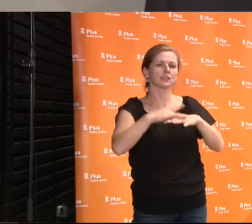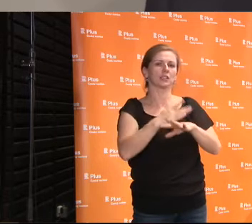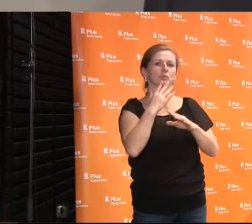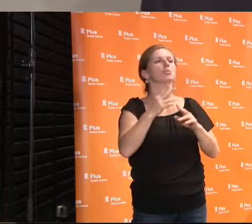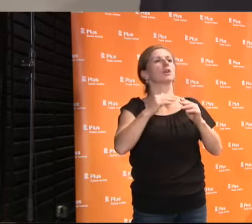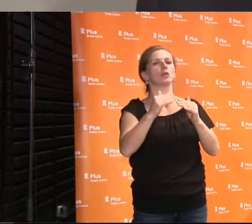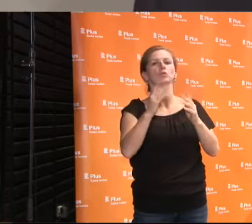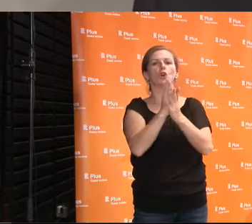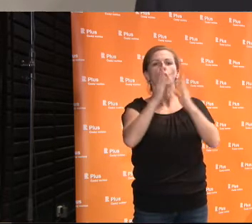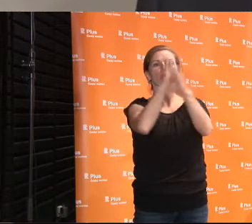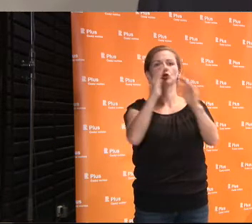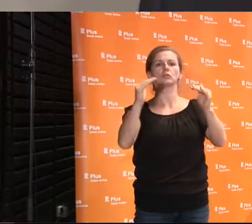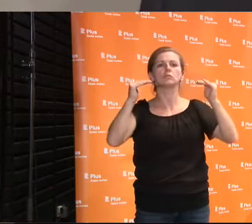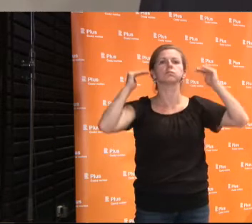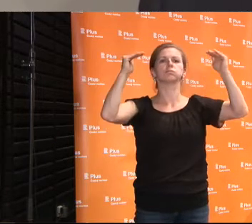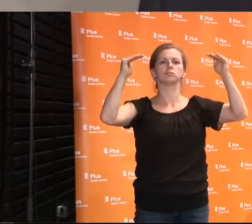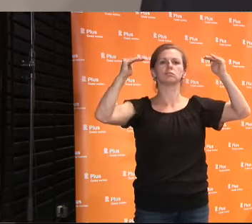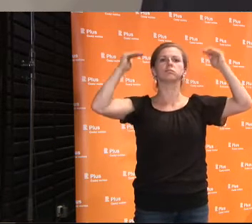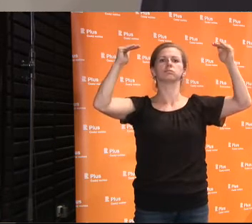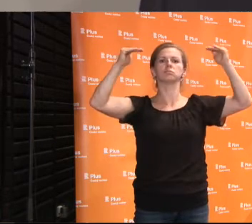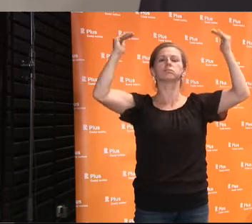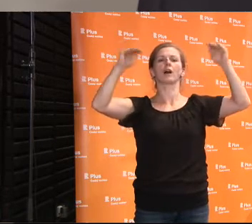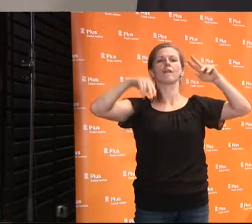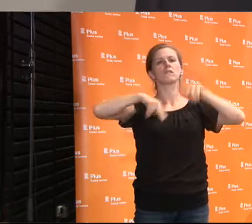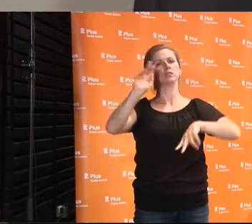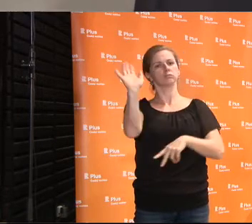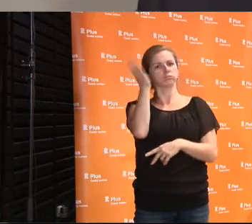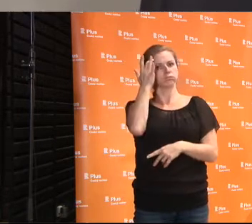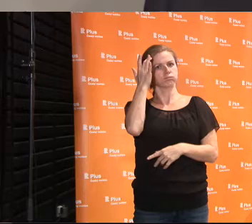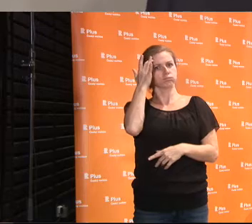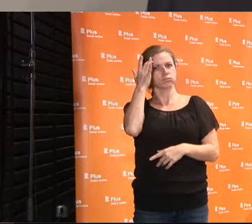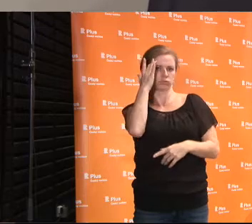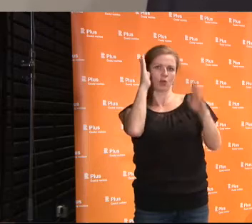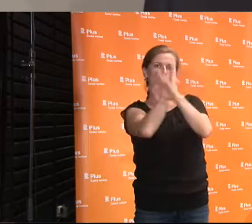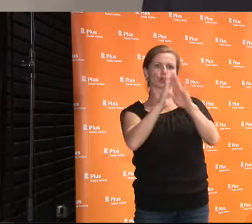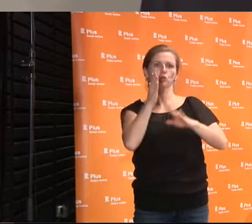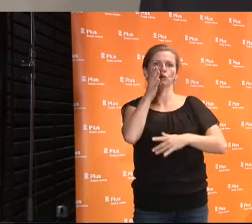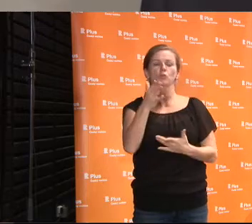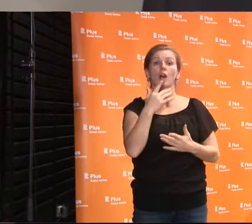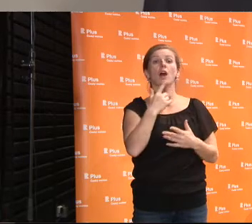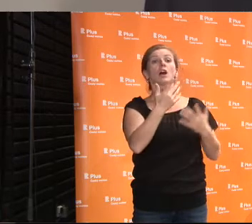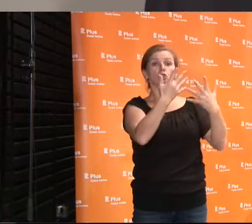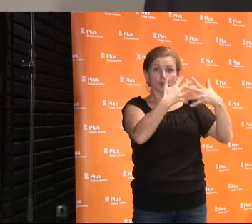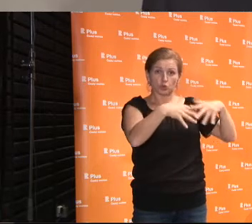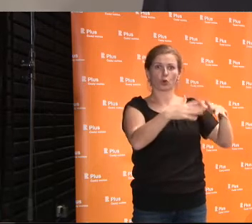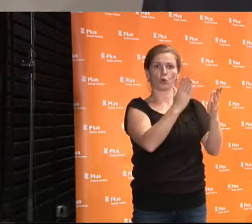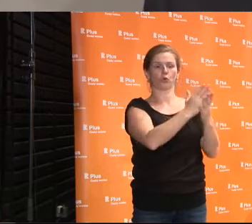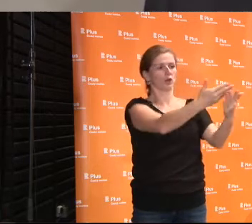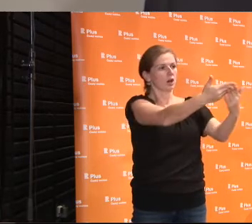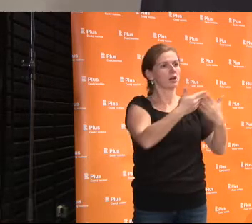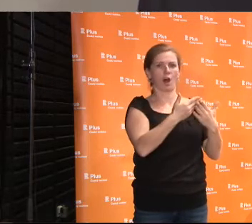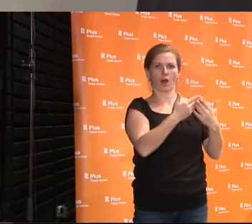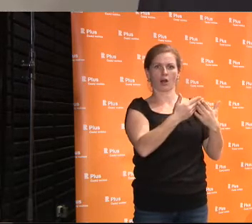to nám jde a budeme mít dostatečné podklady od těch strojů. Ty stroje nám navrhnou řešení a dokážou nám i vysvětlit, proč ho